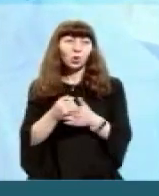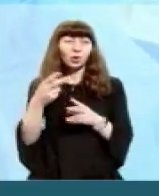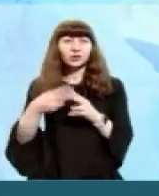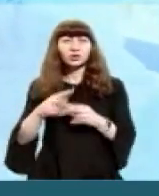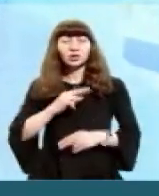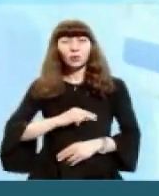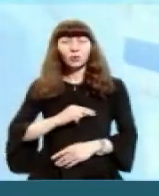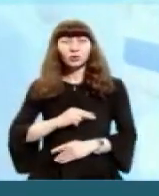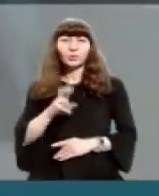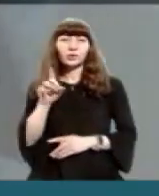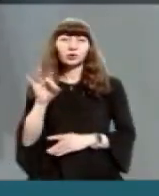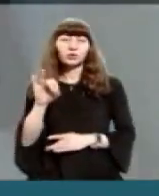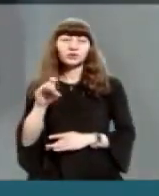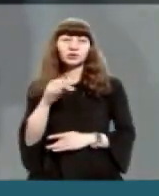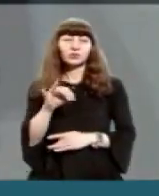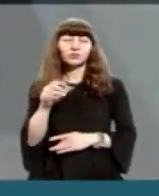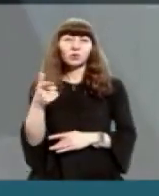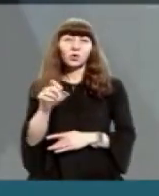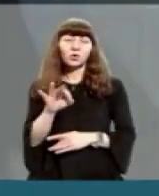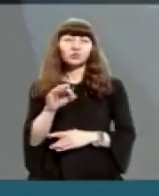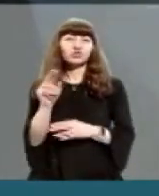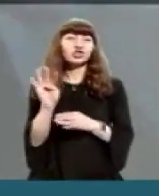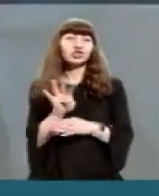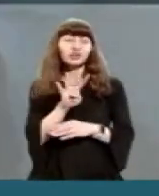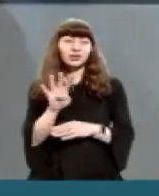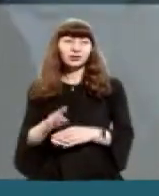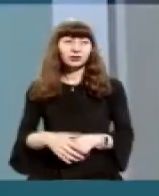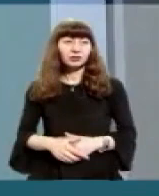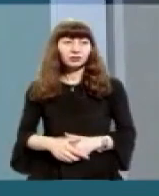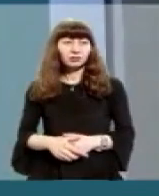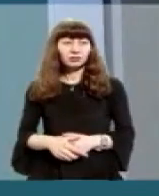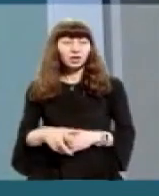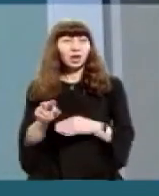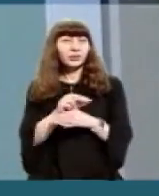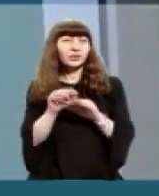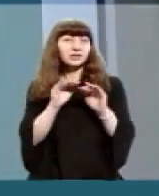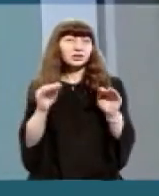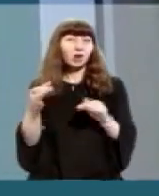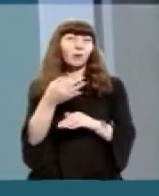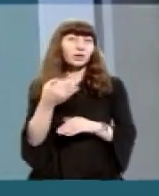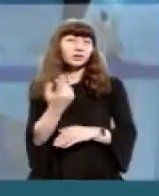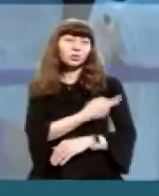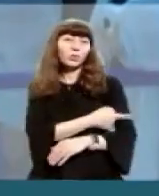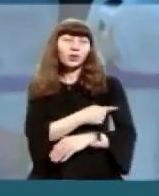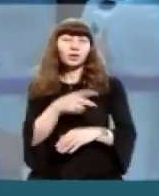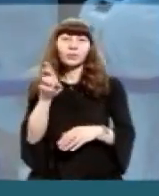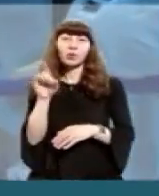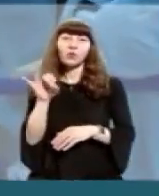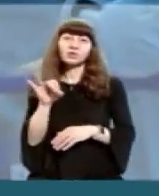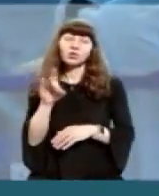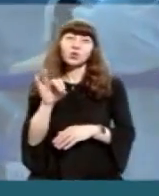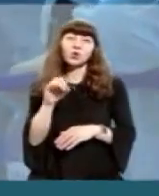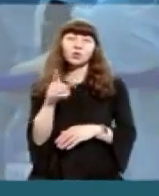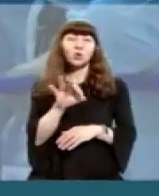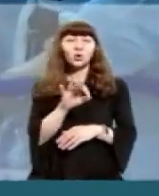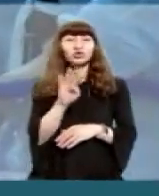по адресу Быковского, 4. По словам представителей управления здравоохранения, ремонт детской областной больницы планируют завершить в первой половине